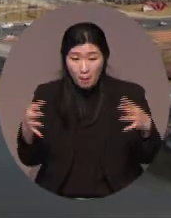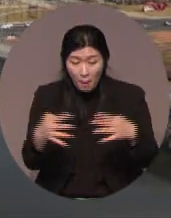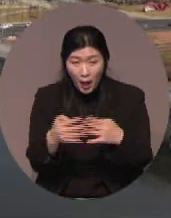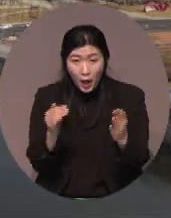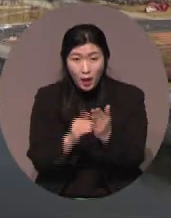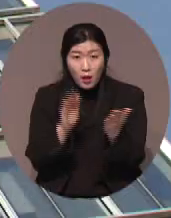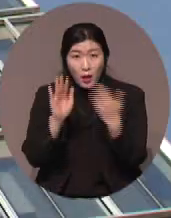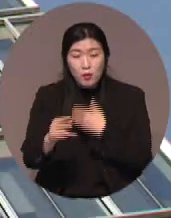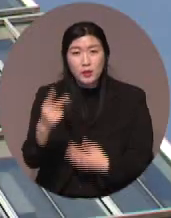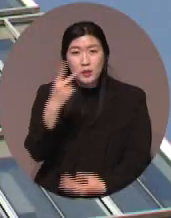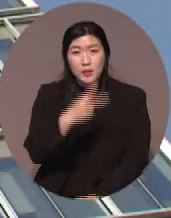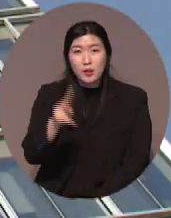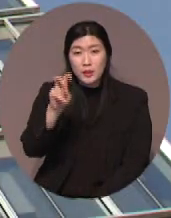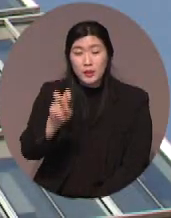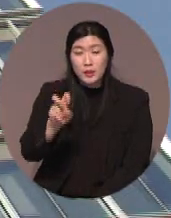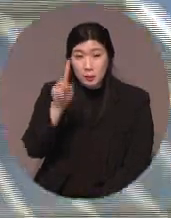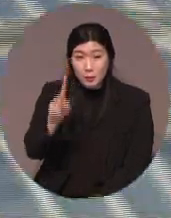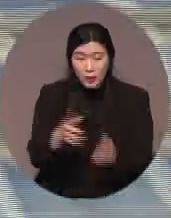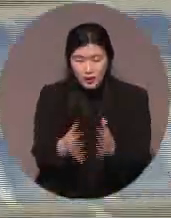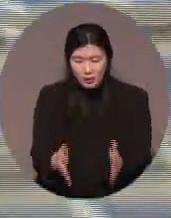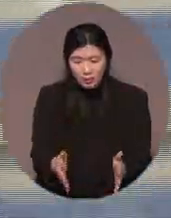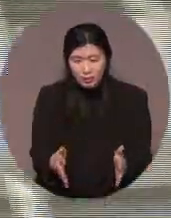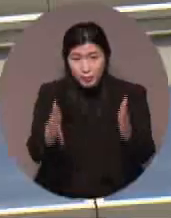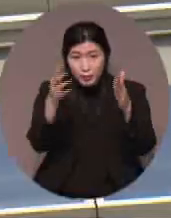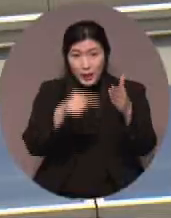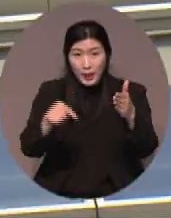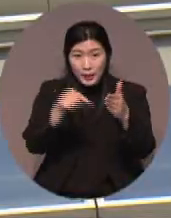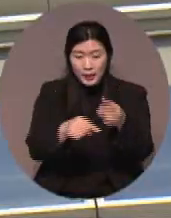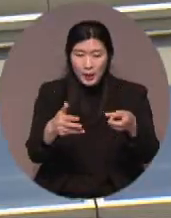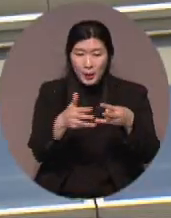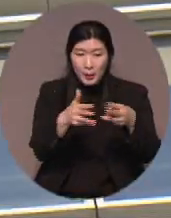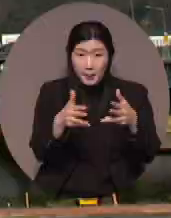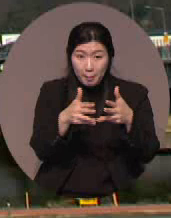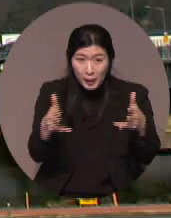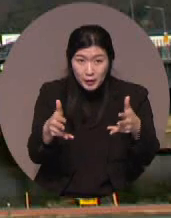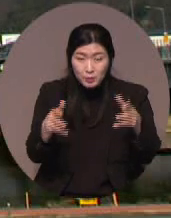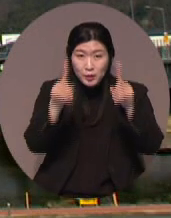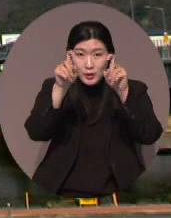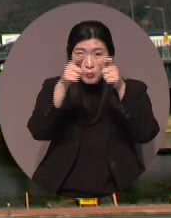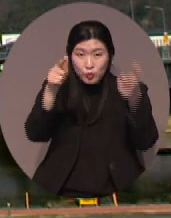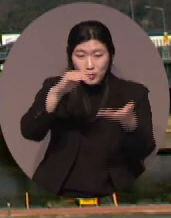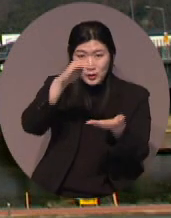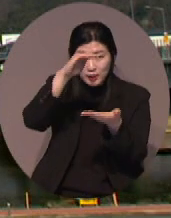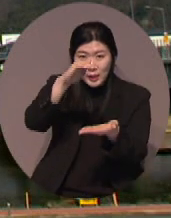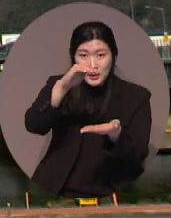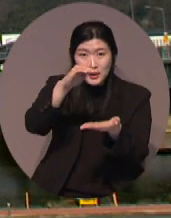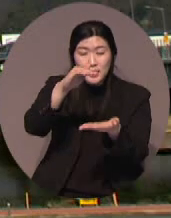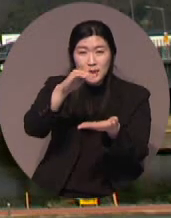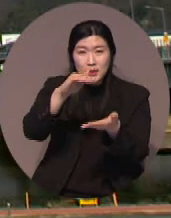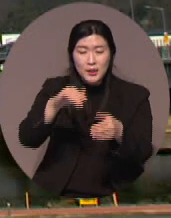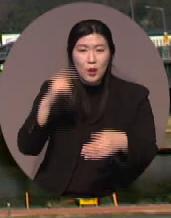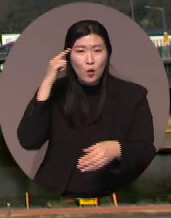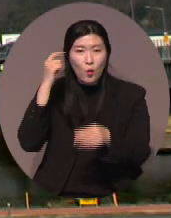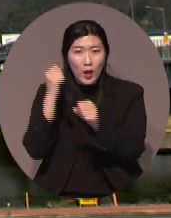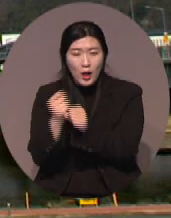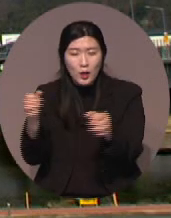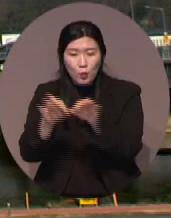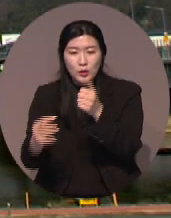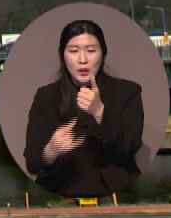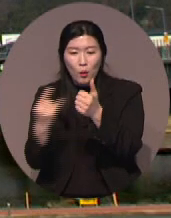2021년 8월 문을 연 해당 건물 가운데 8층에서 16층까지 9개층의 임대 권한을 과학기술인